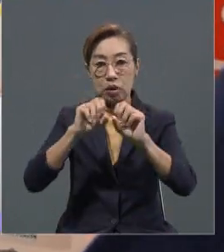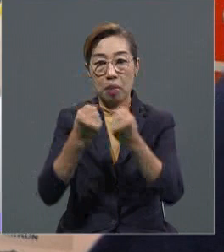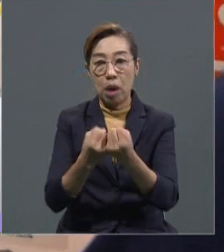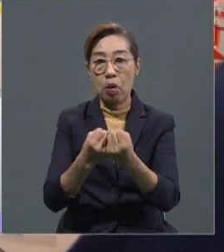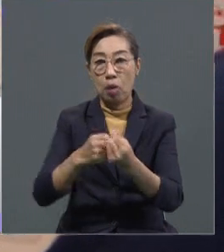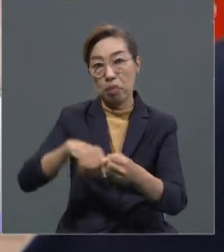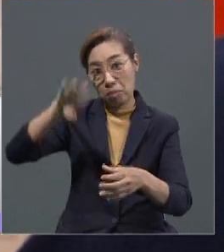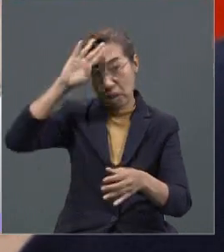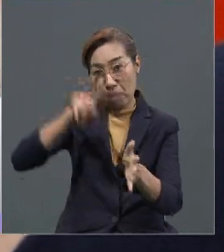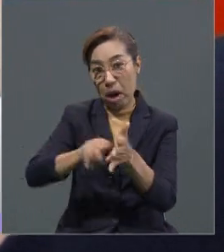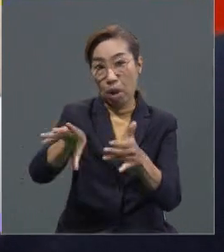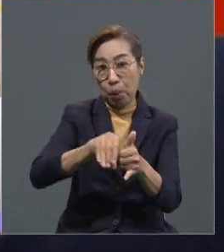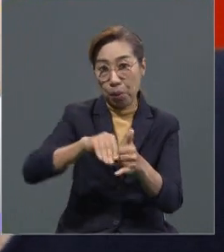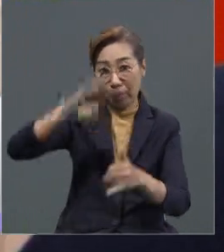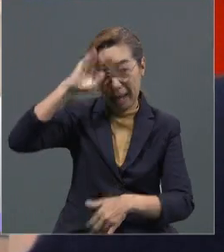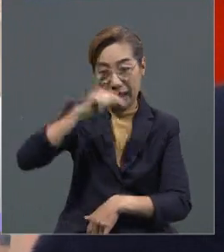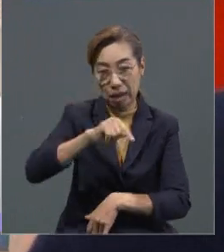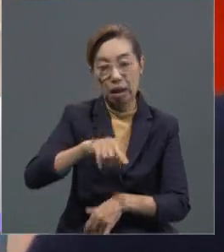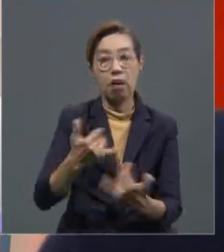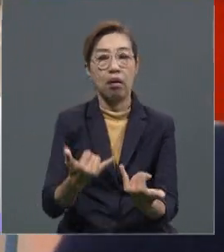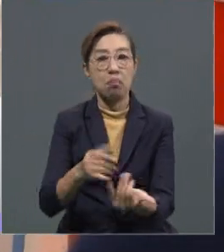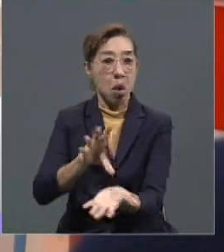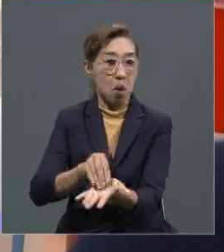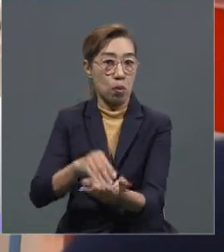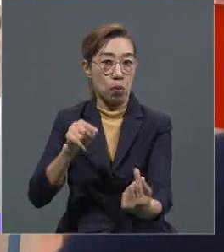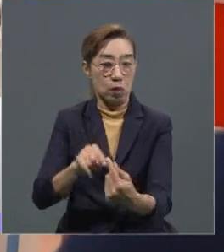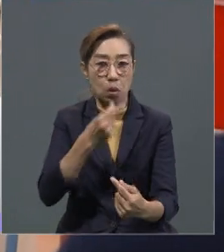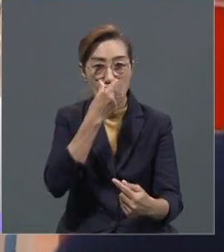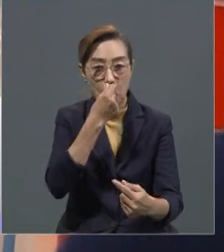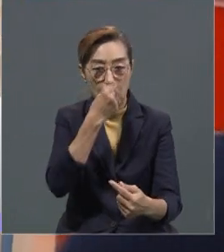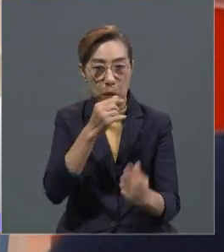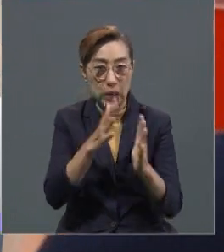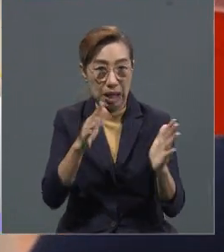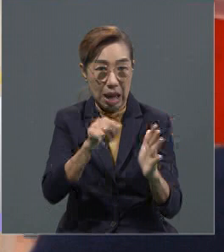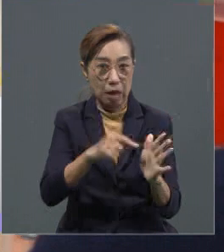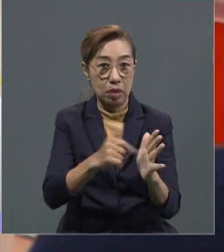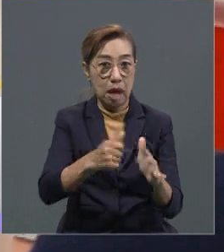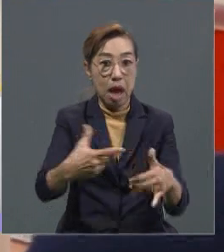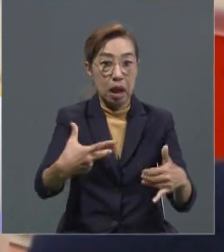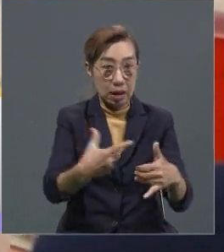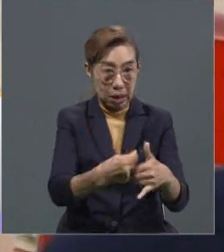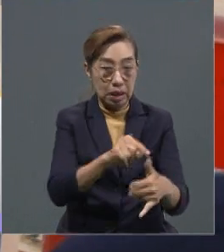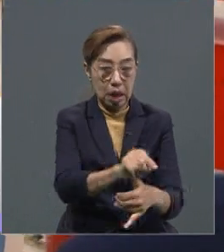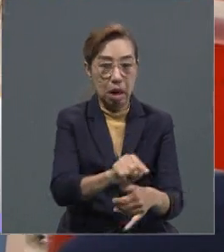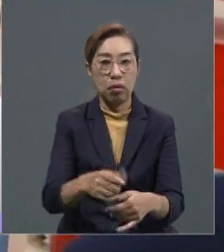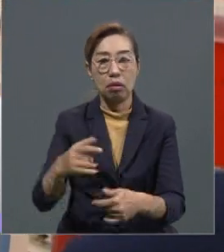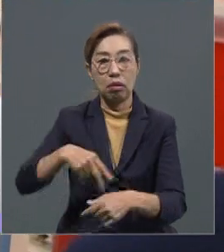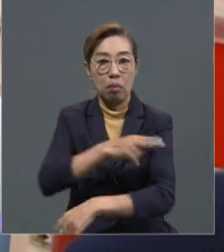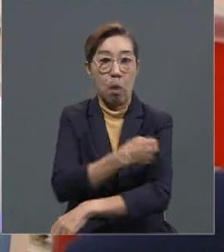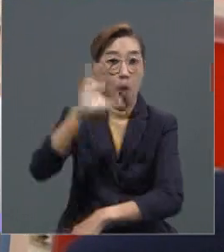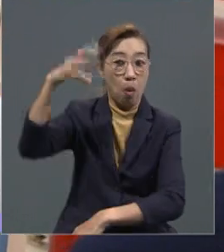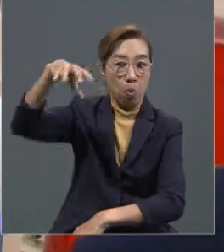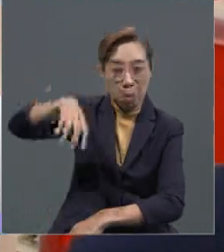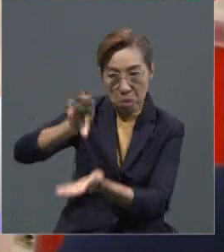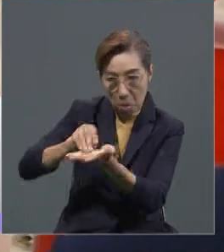ไทยก็บอกถึงการสนับสนุนข้อมูลการฉีดวัคซีนไข้วัหวัดใหญ่ไดสโดยองค์การอนามัยโลกว่าแต่ละปีจะมีผู้ที่เสีย